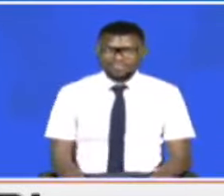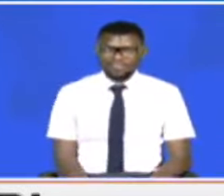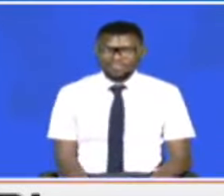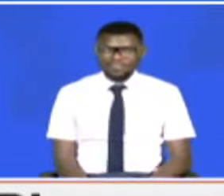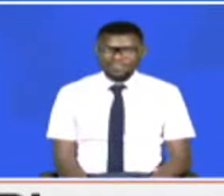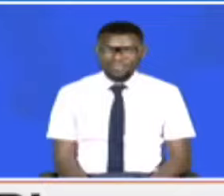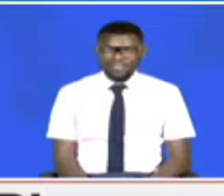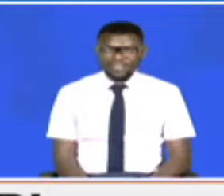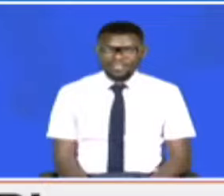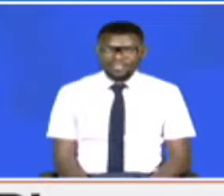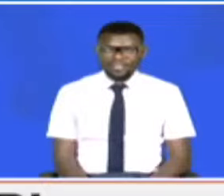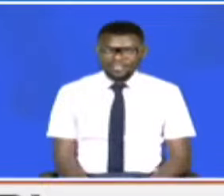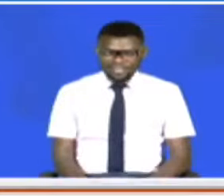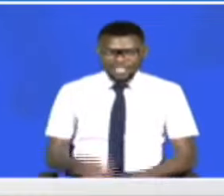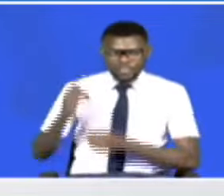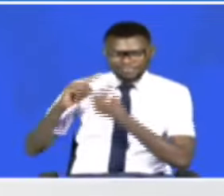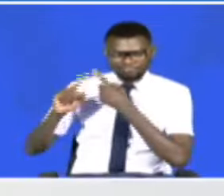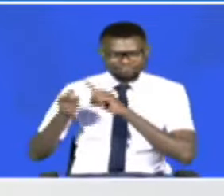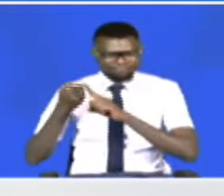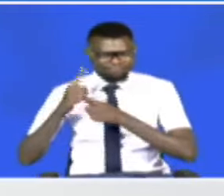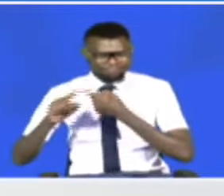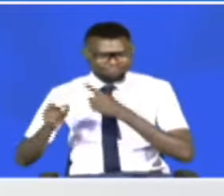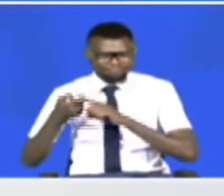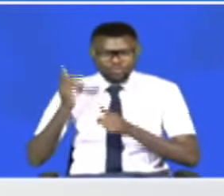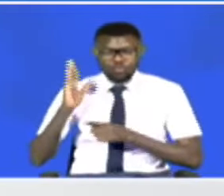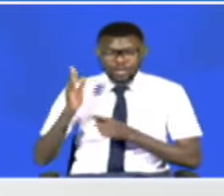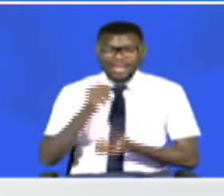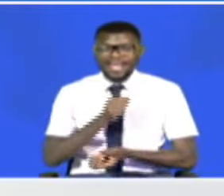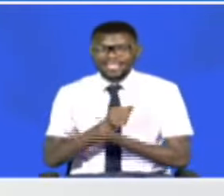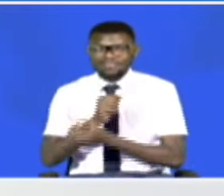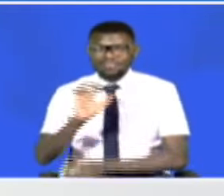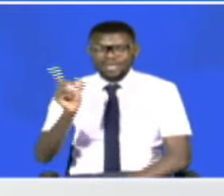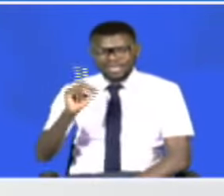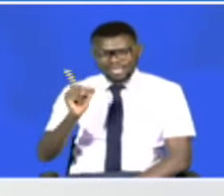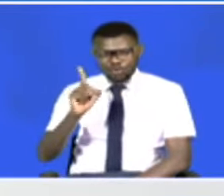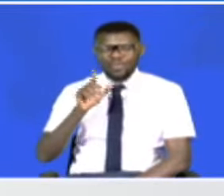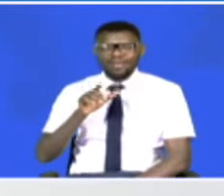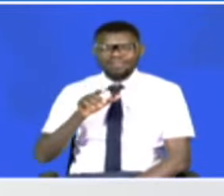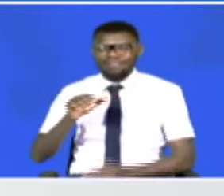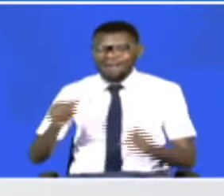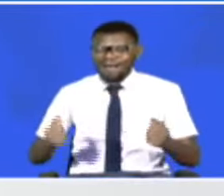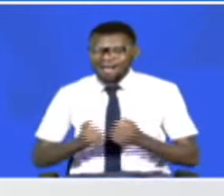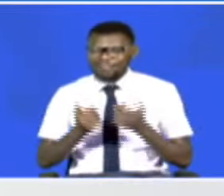Naam, ukiyatafakari hayo tutakueleza ya hali ilivyokuwa katika kaunti ya Nairobi muda usio kwa mrefu. Tuingie madukani na kusi